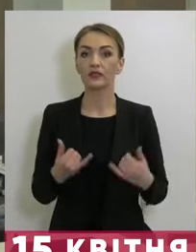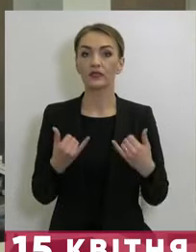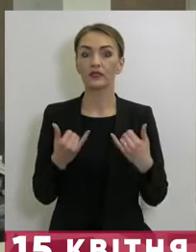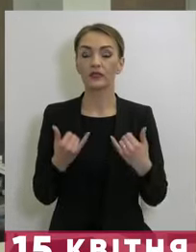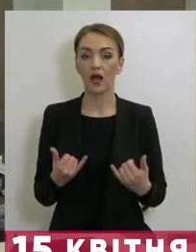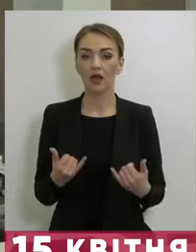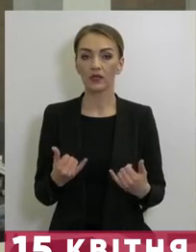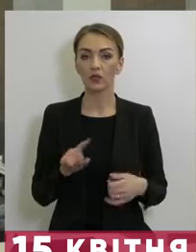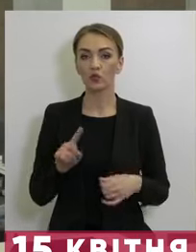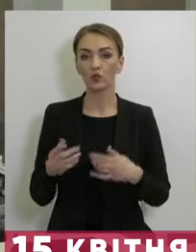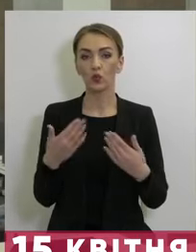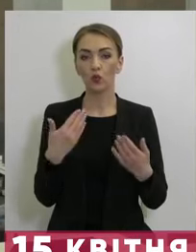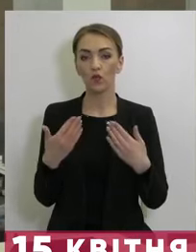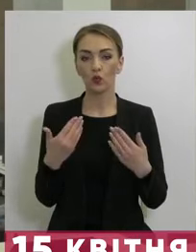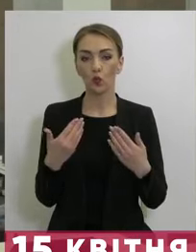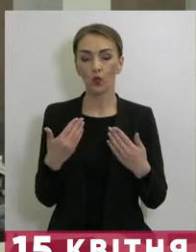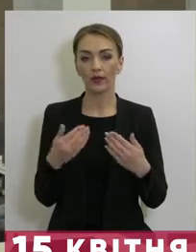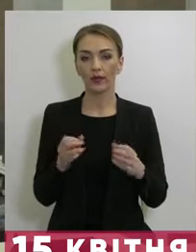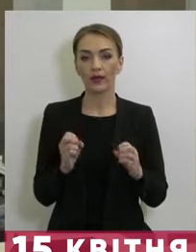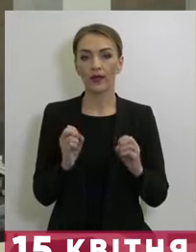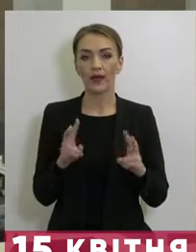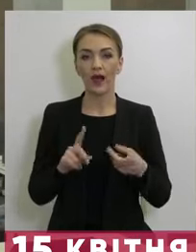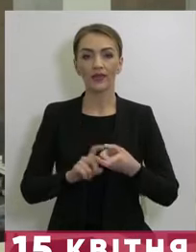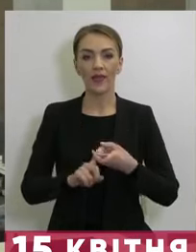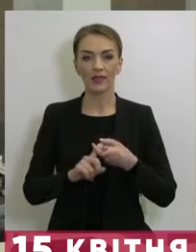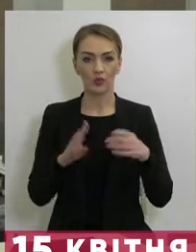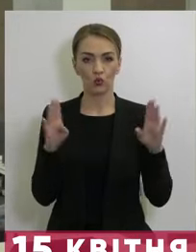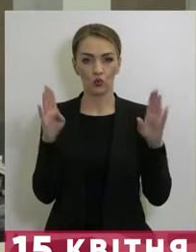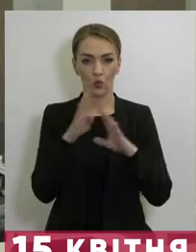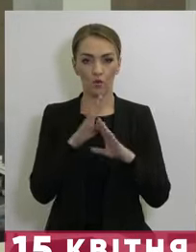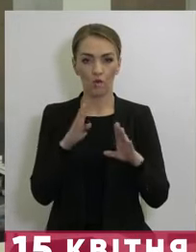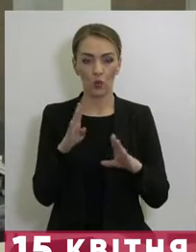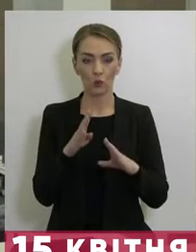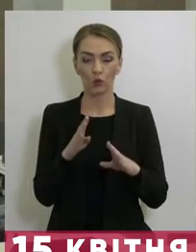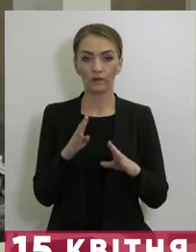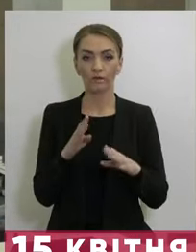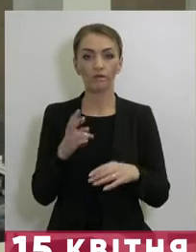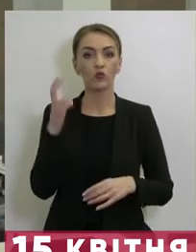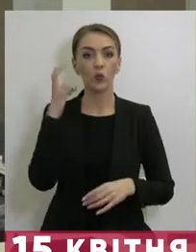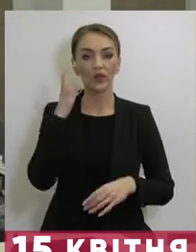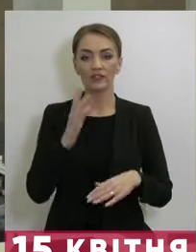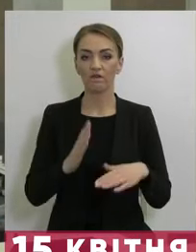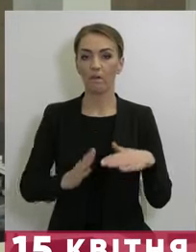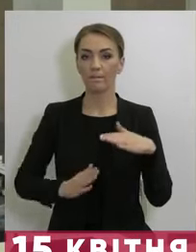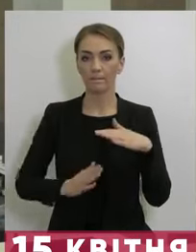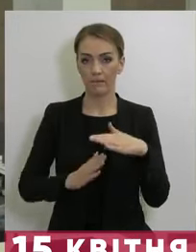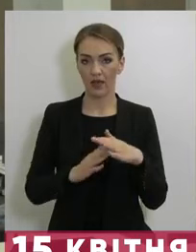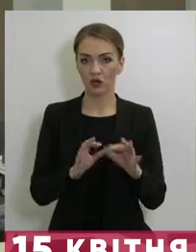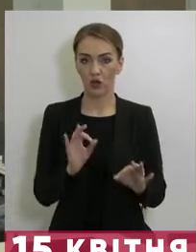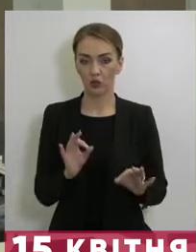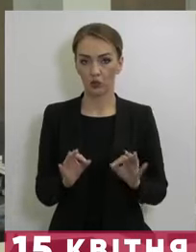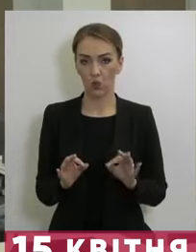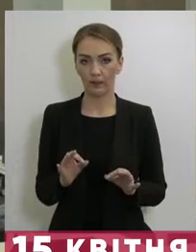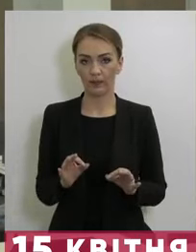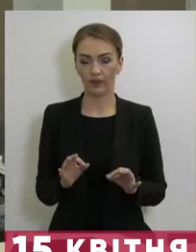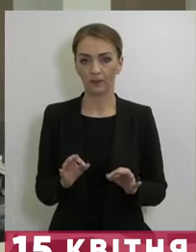Зараз стосовно радіаційного фону. Він в столиці в межах норми.